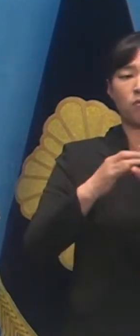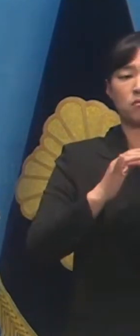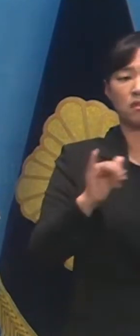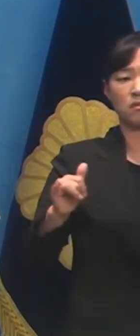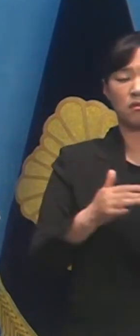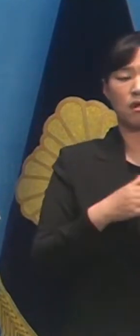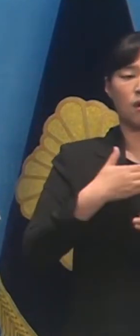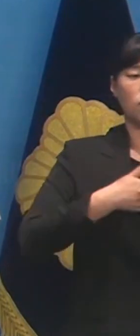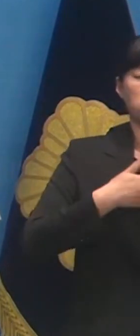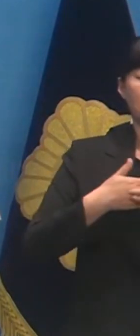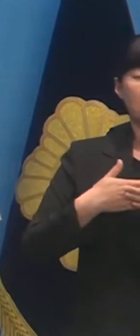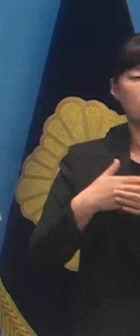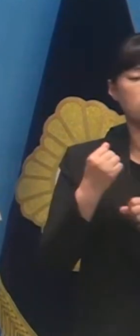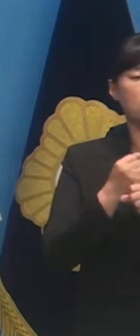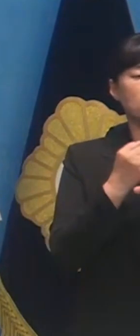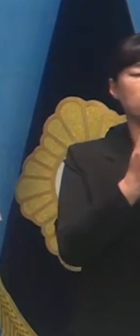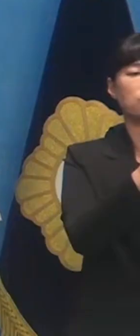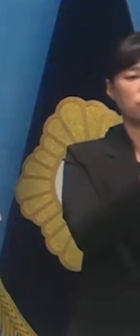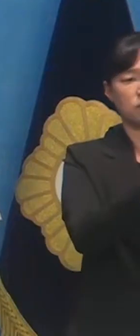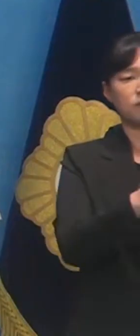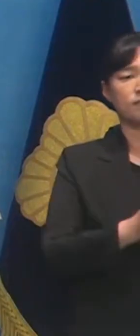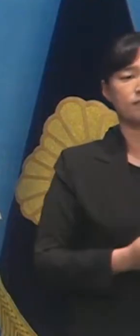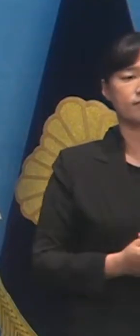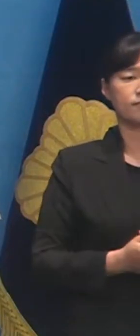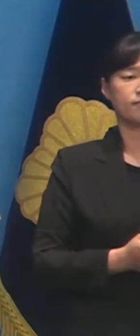관계자들을 불안하게 만들고 있습니다.